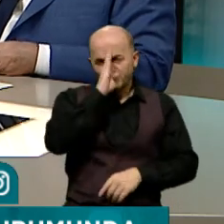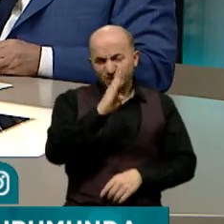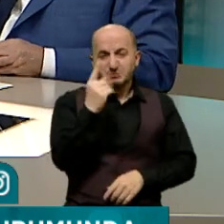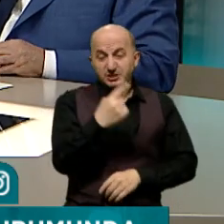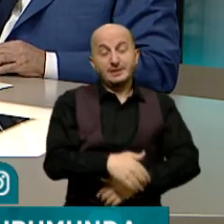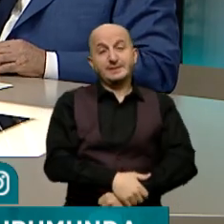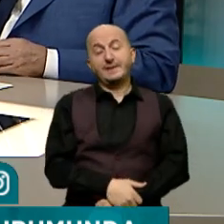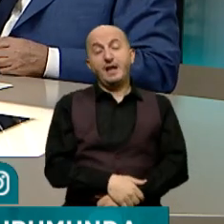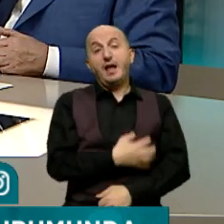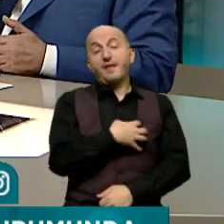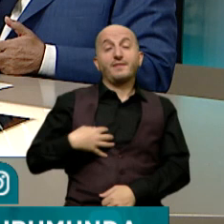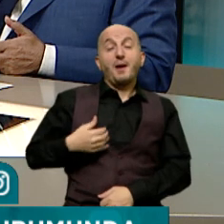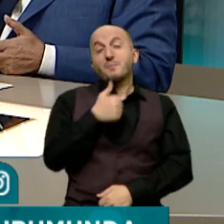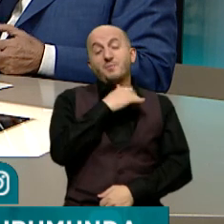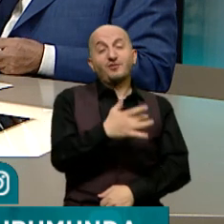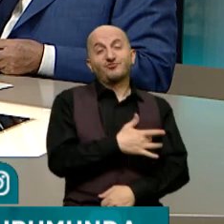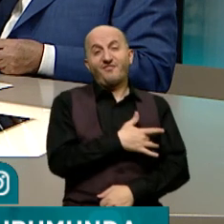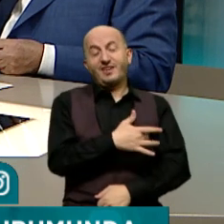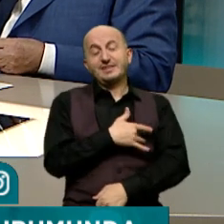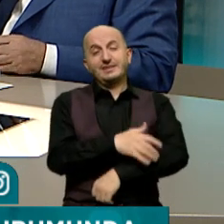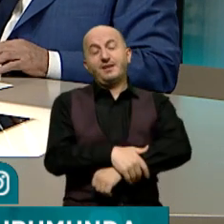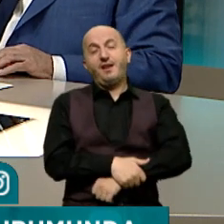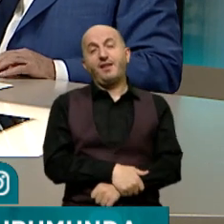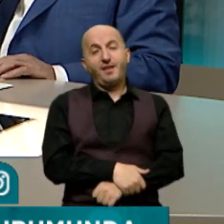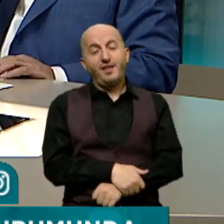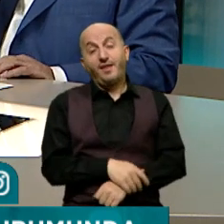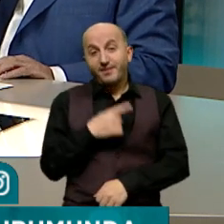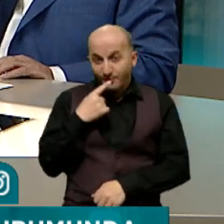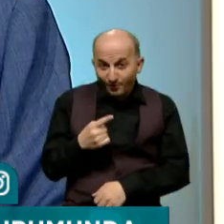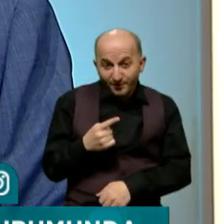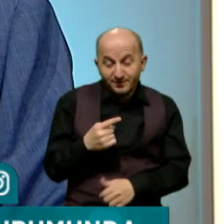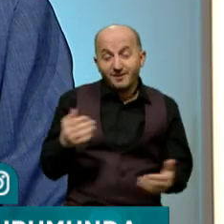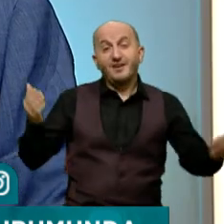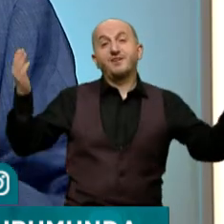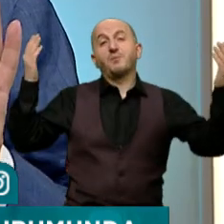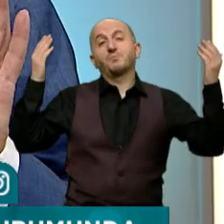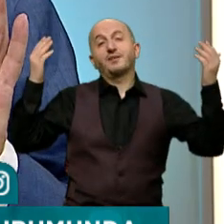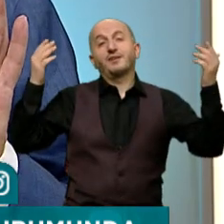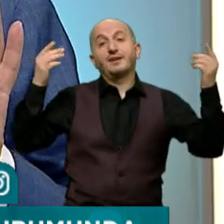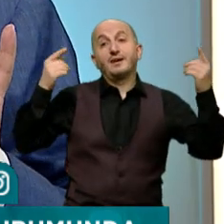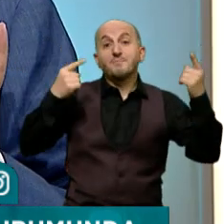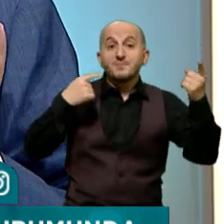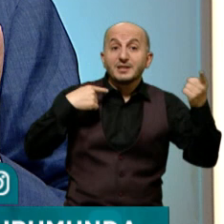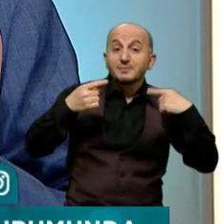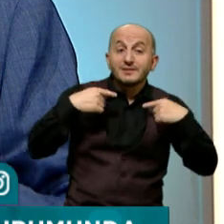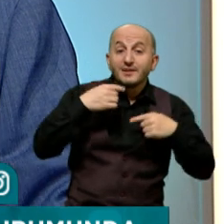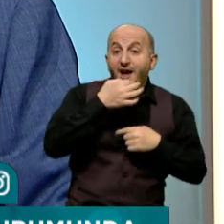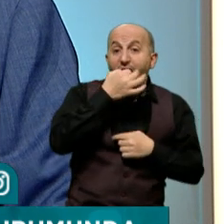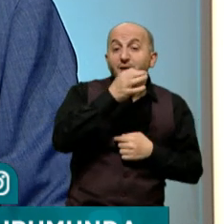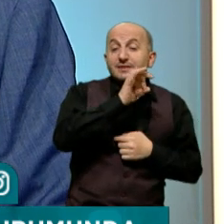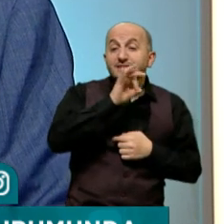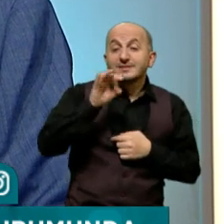ki anne baba şefkatiyle efendim diyor ki ya Rabbi birbirinden habersiz